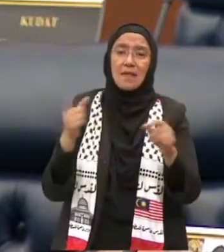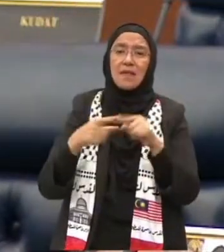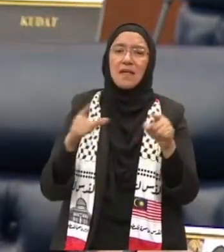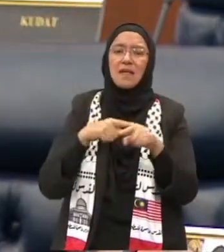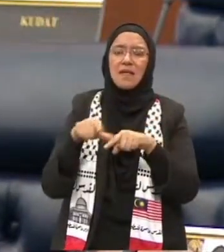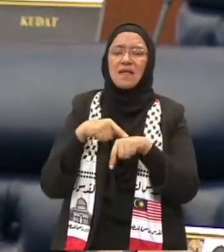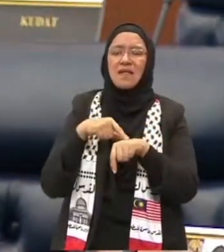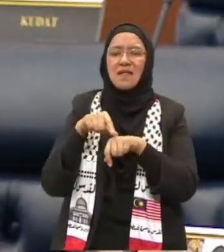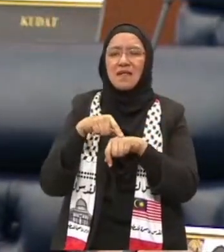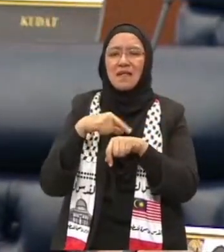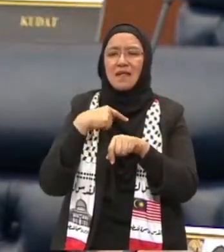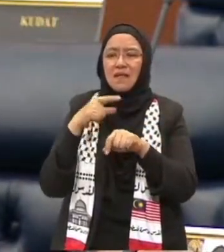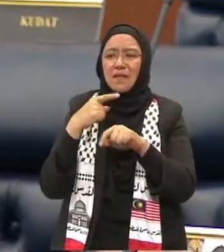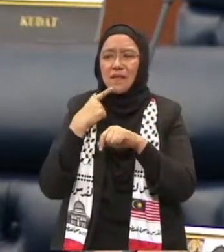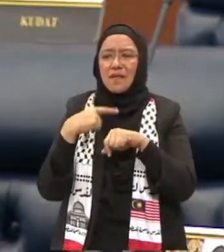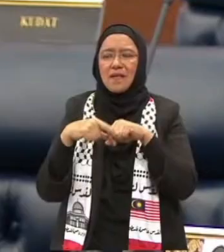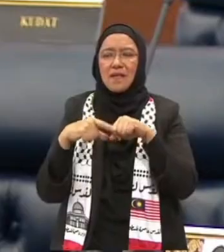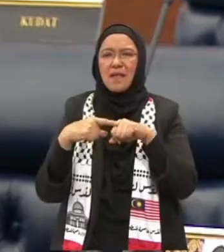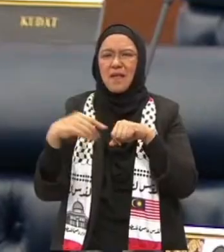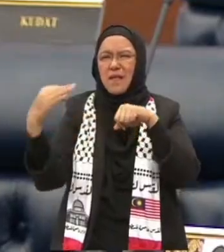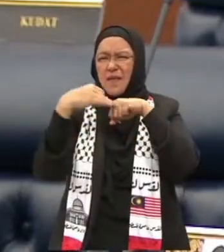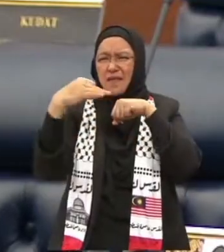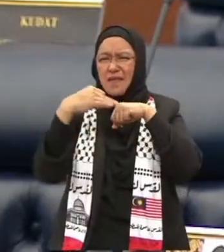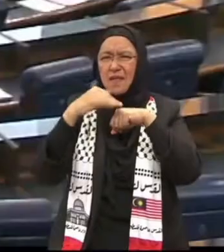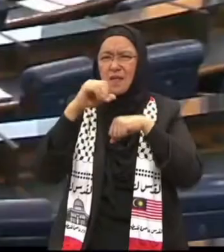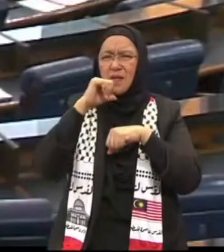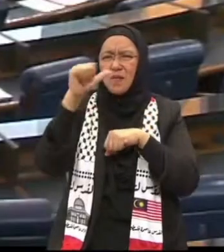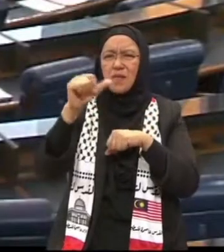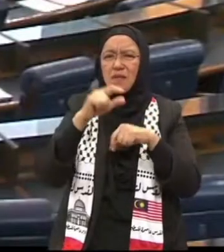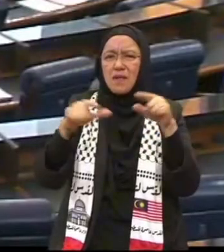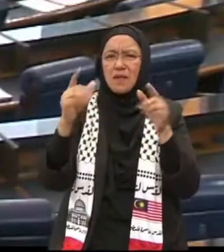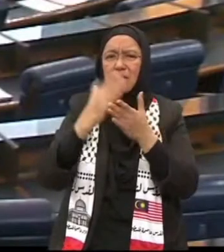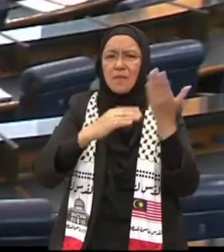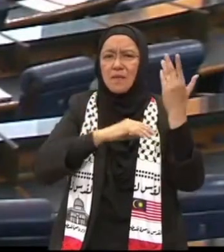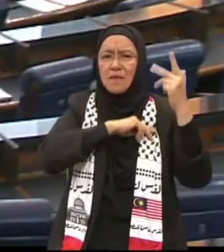syurga. Soalan saya nombor 3.